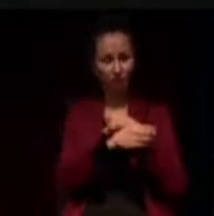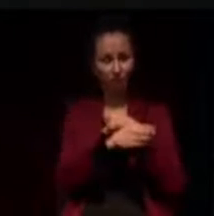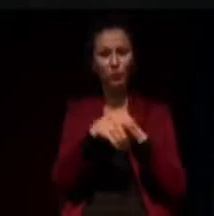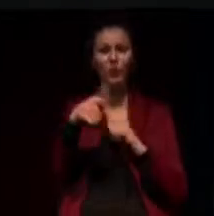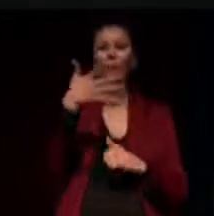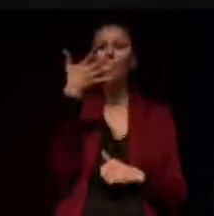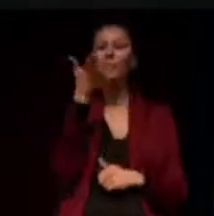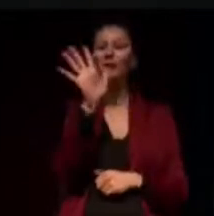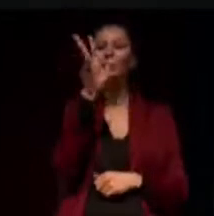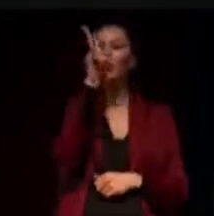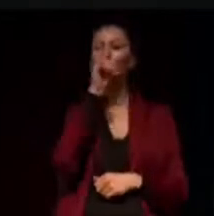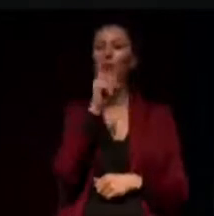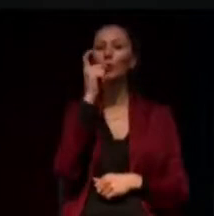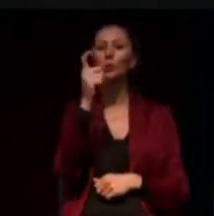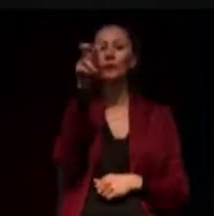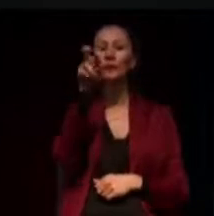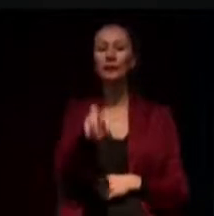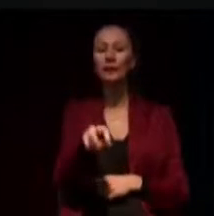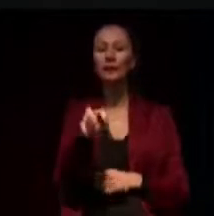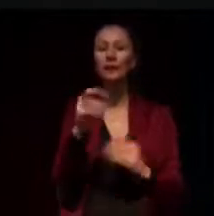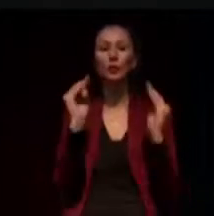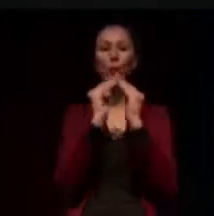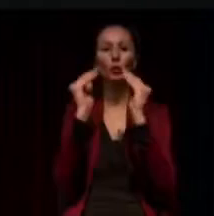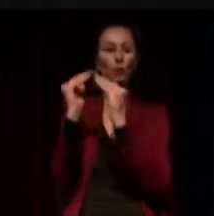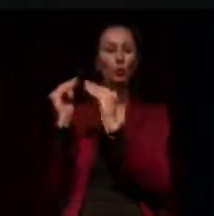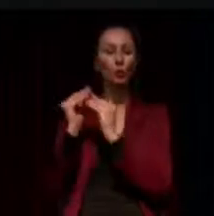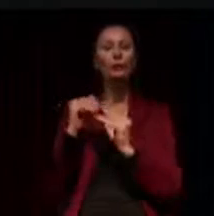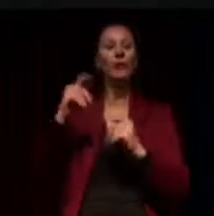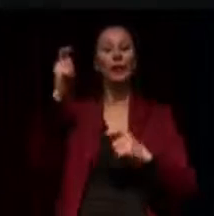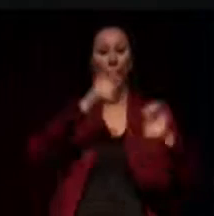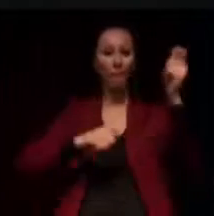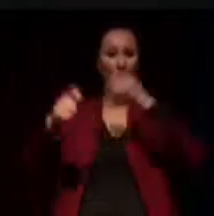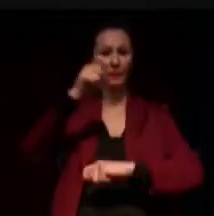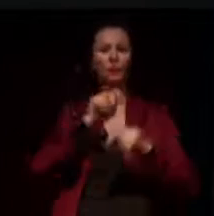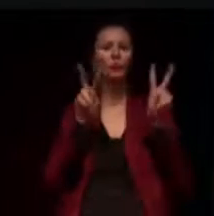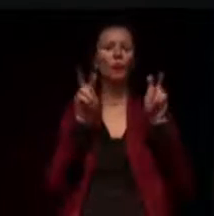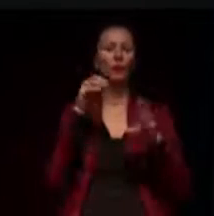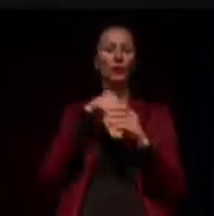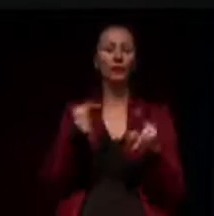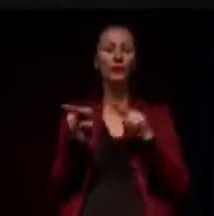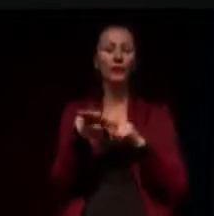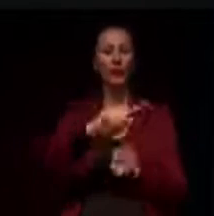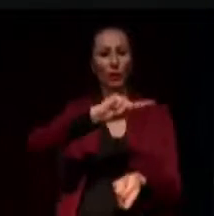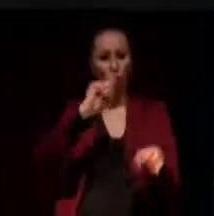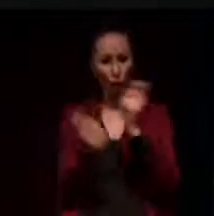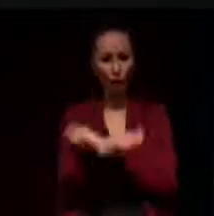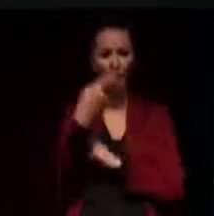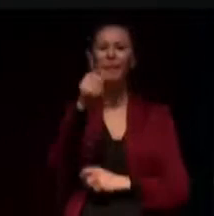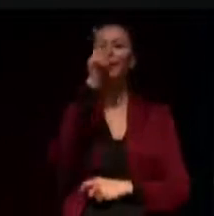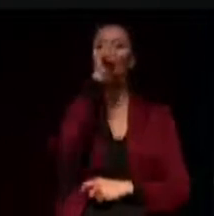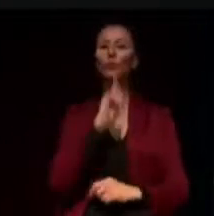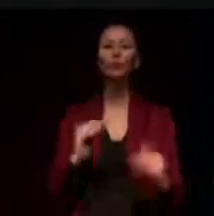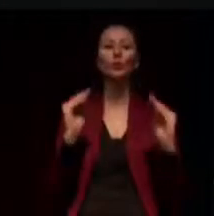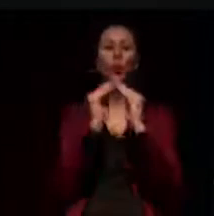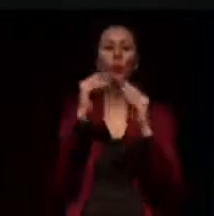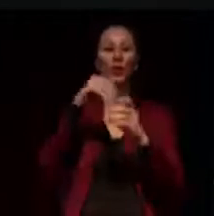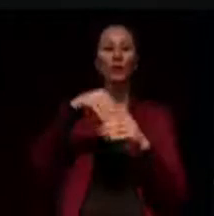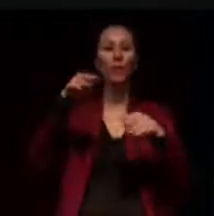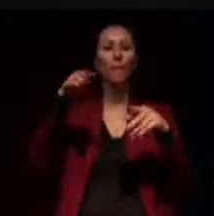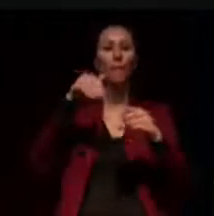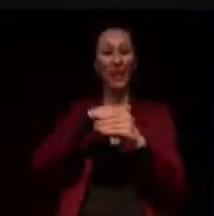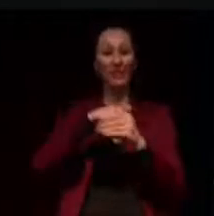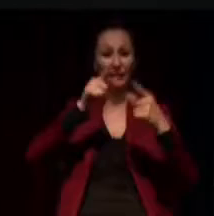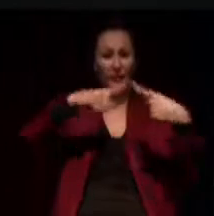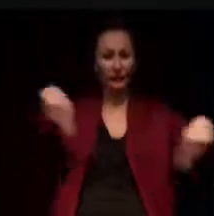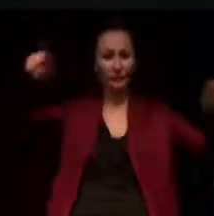bu 5298 konutun yapılması konusunda kentsel dönüşümde 1100 konut için meclisimizden